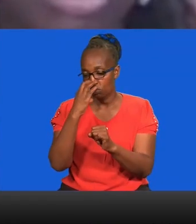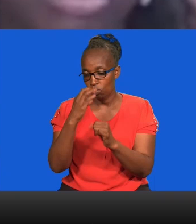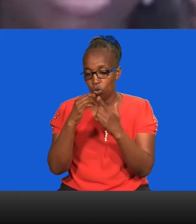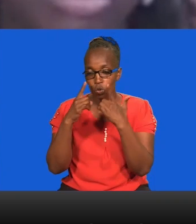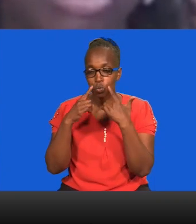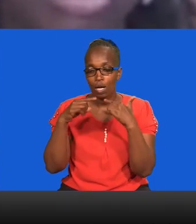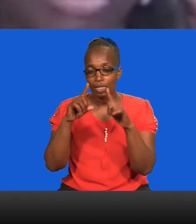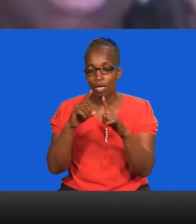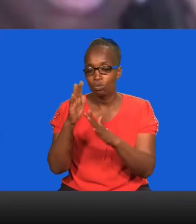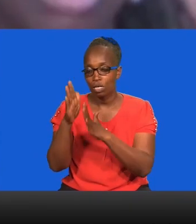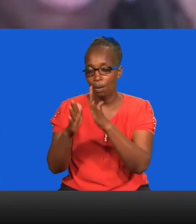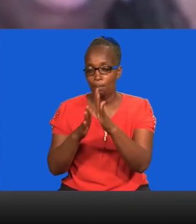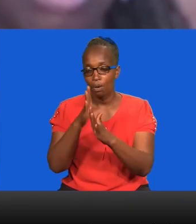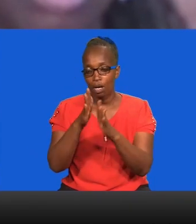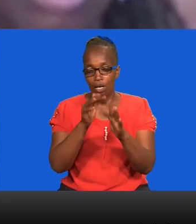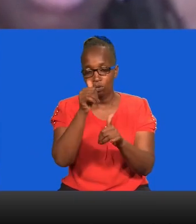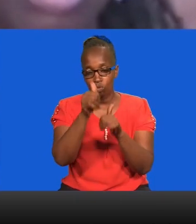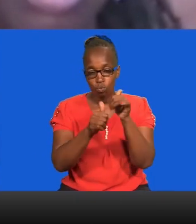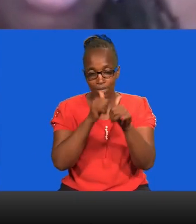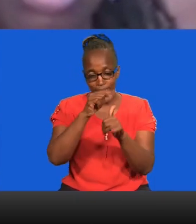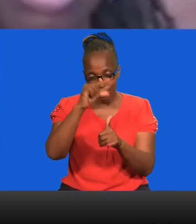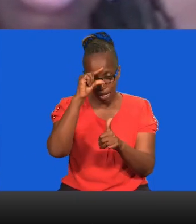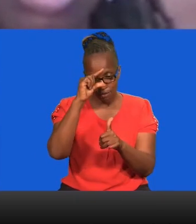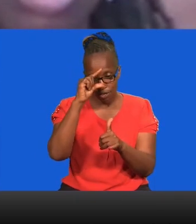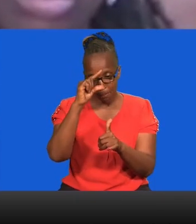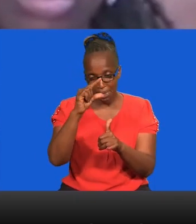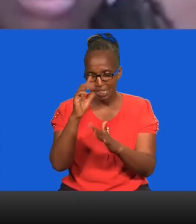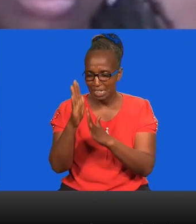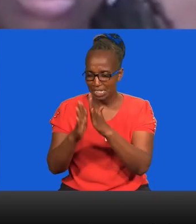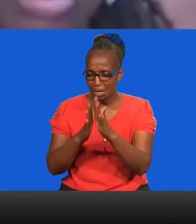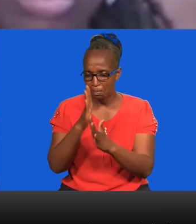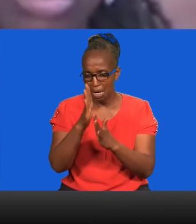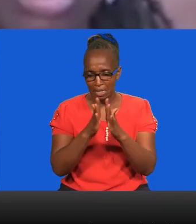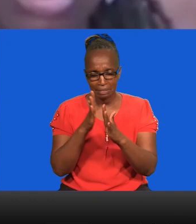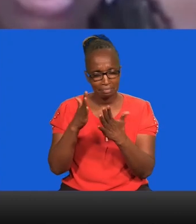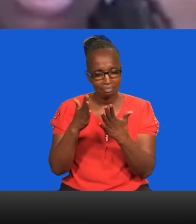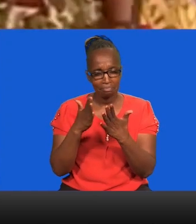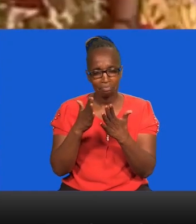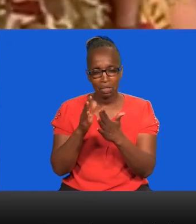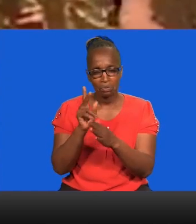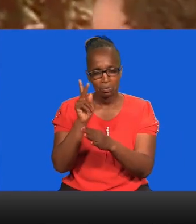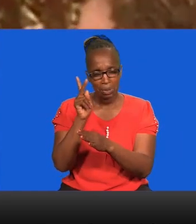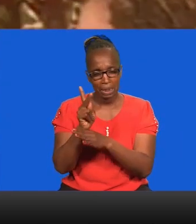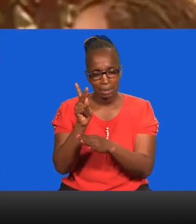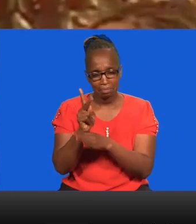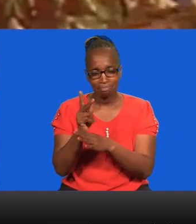mikakati ambayo serikali inapania kuweka kusitisha mauaji hayo.